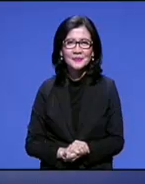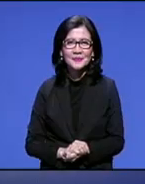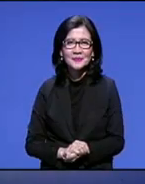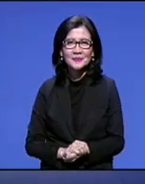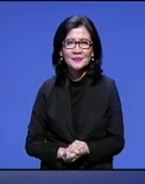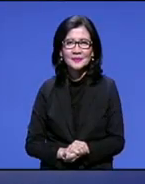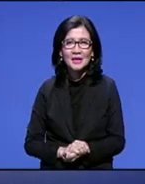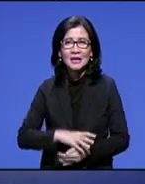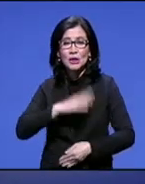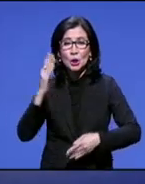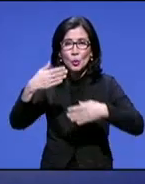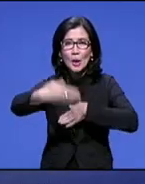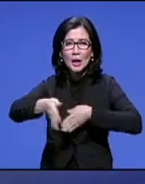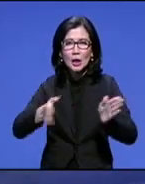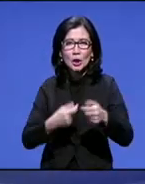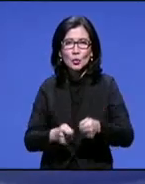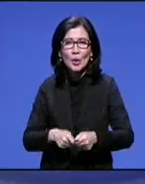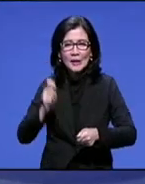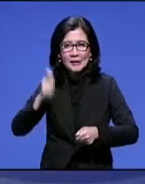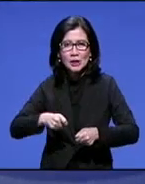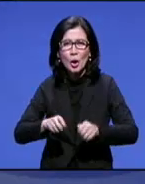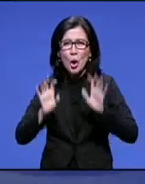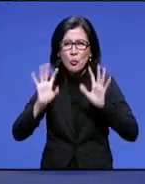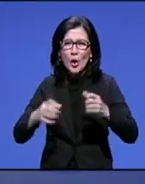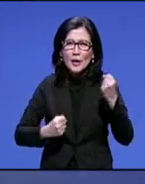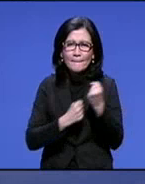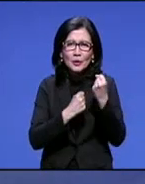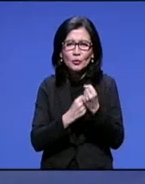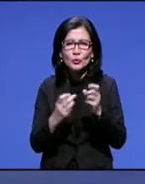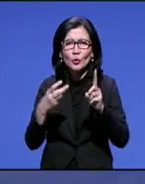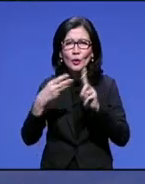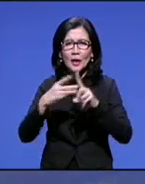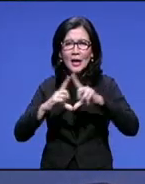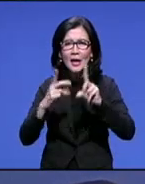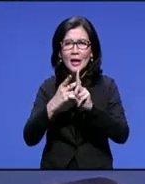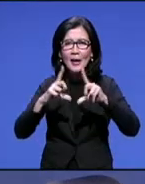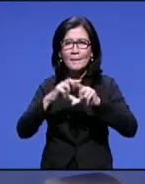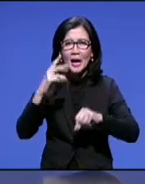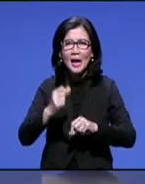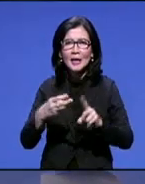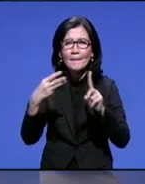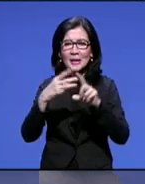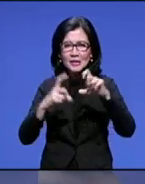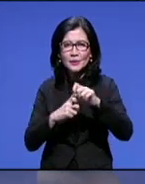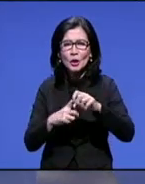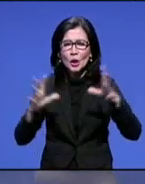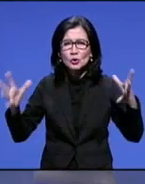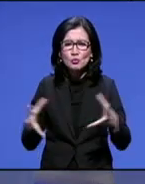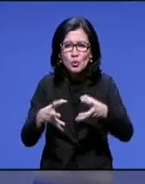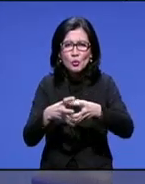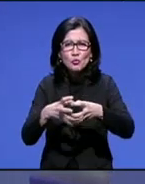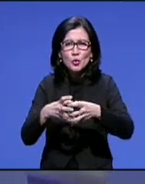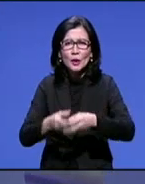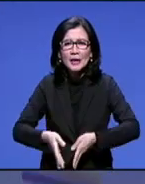Pemirsa, di luar ruang sidang, ratusan pendukung Bahar bin Smith berkumpul di depan gedung Dinas Perpustakaan dan Kearsipan Kota